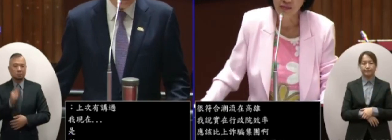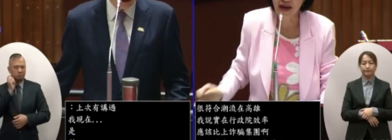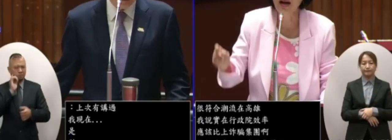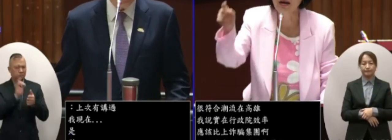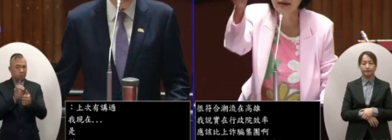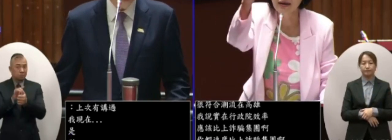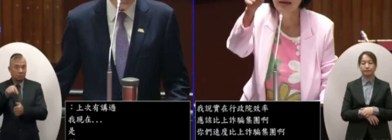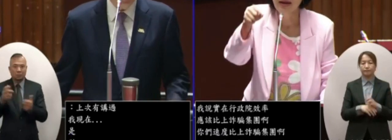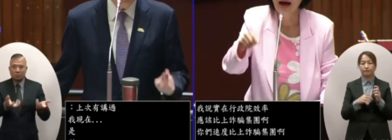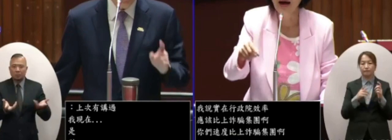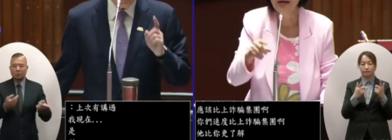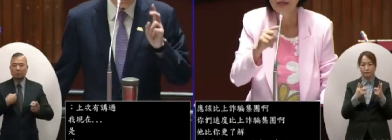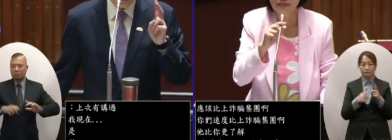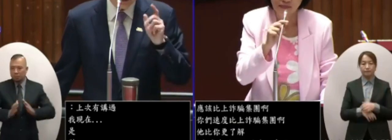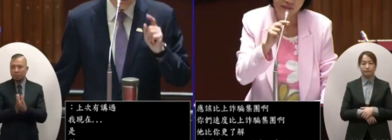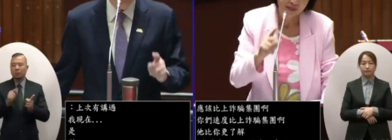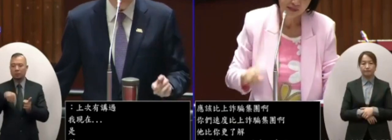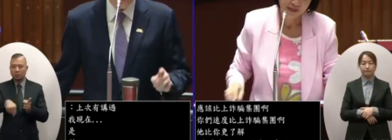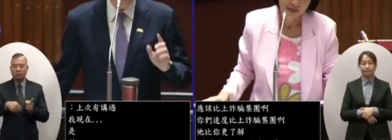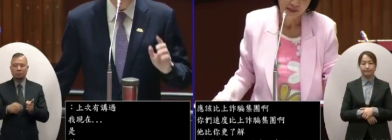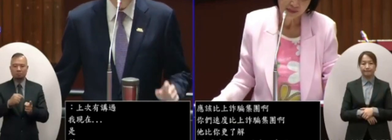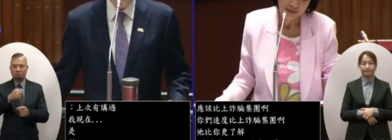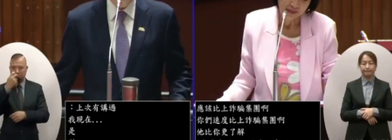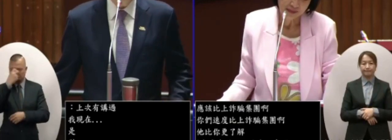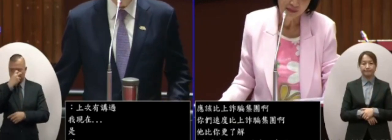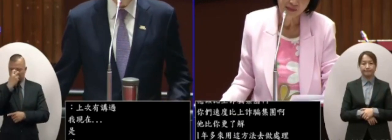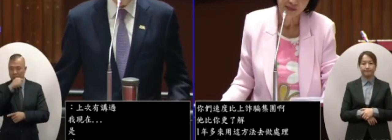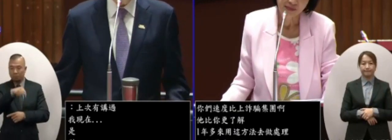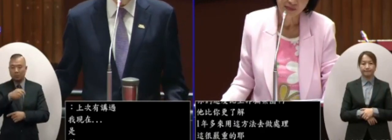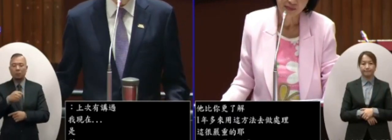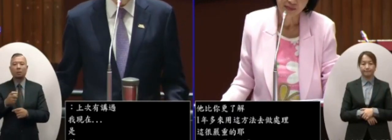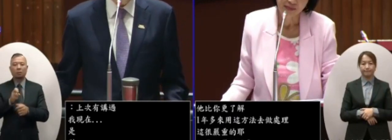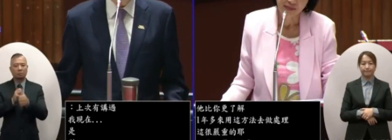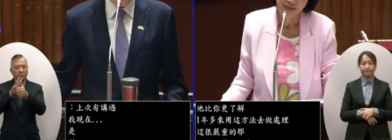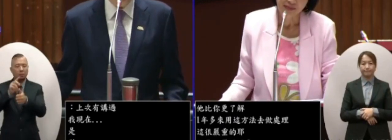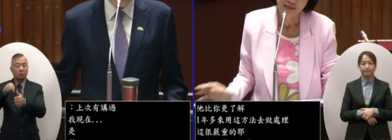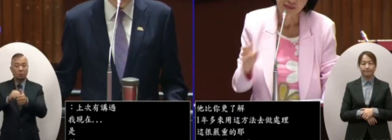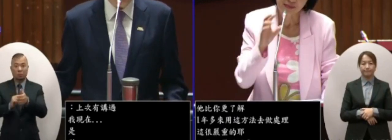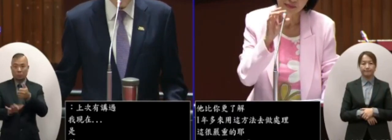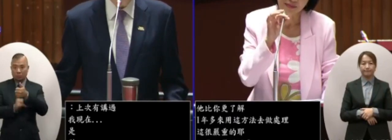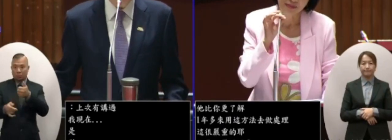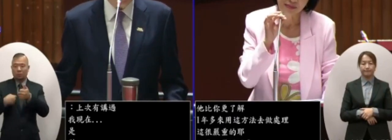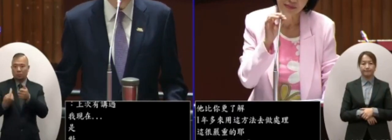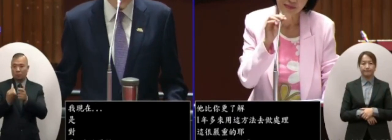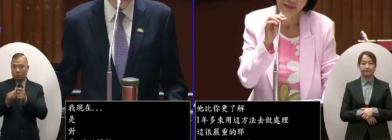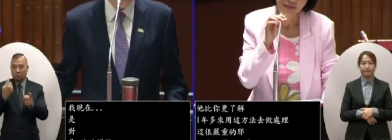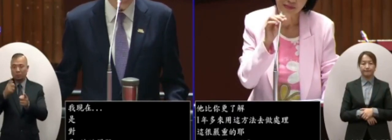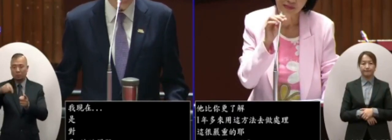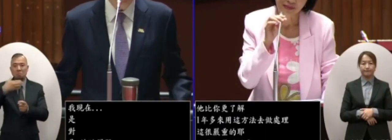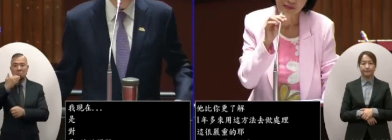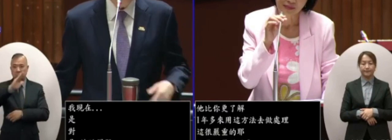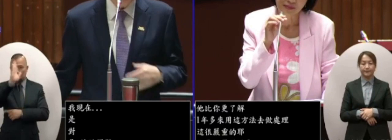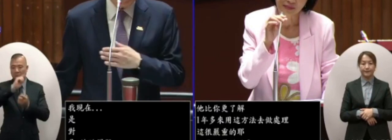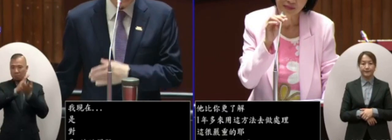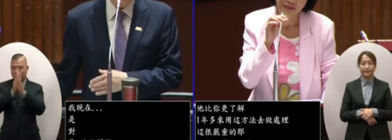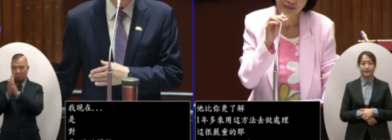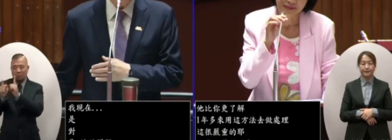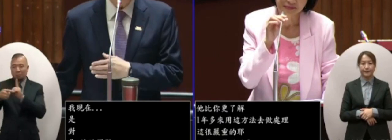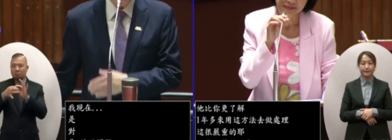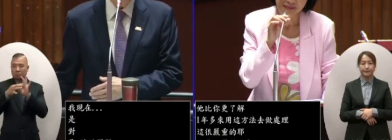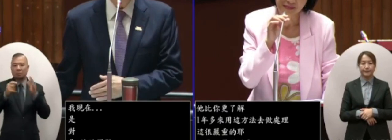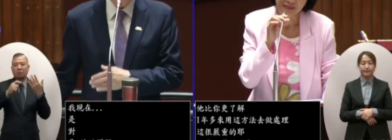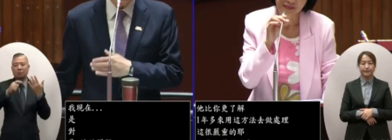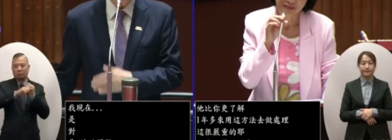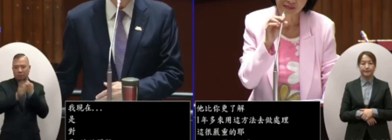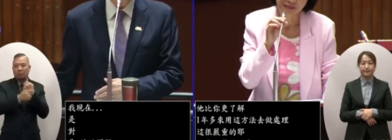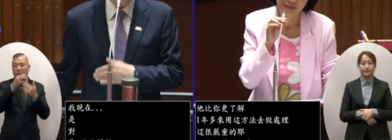理哈。 好， 各委员报告，我们是去年才通过这个气候变迁的相关法令，现在环境部在